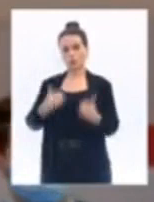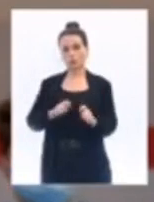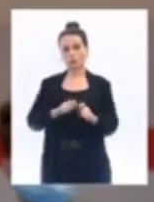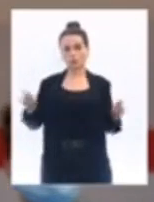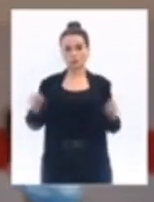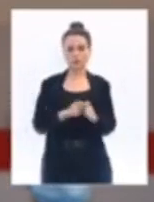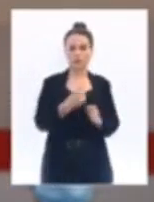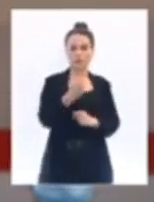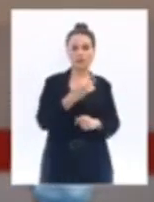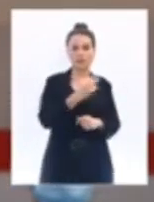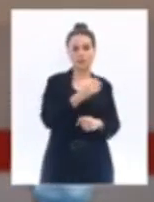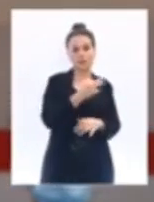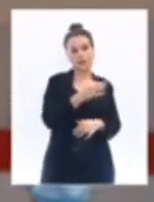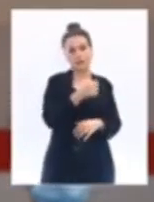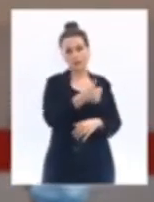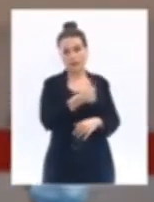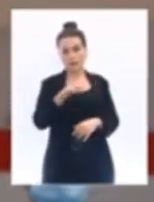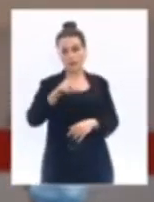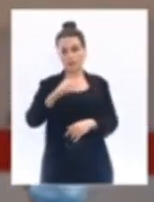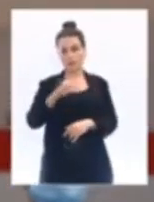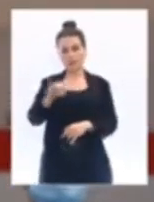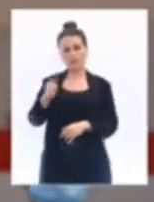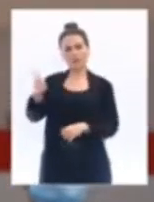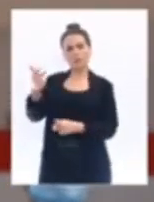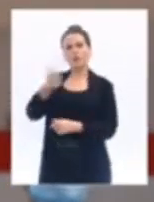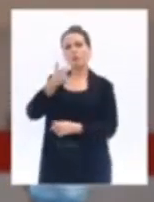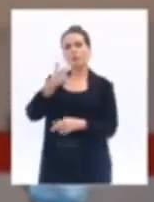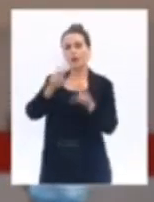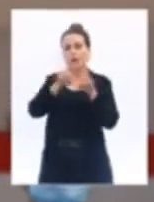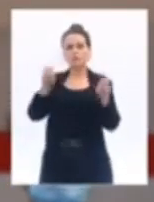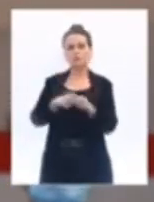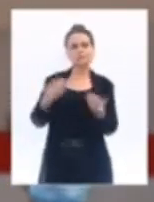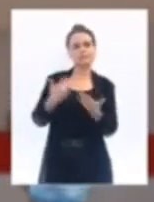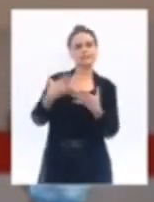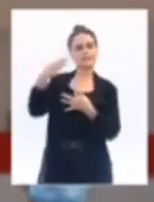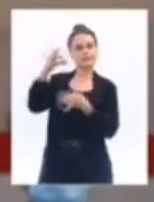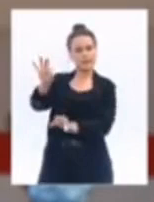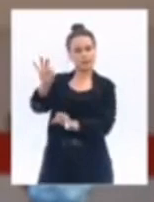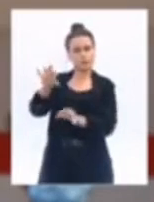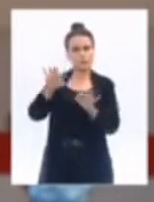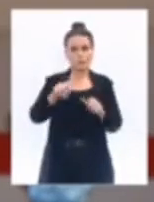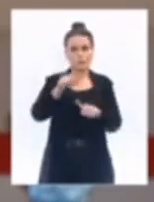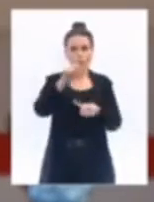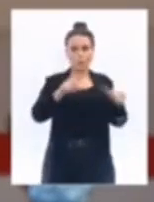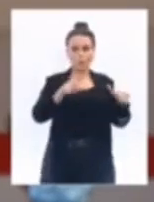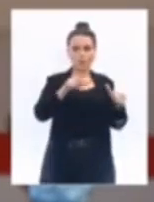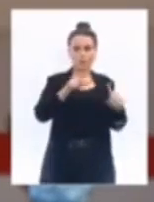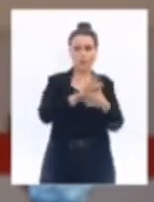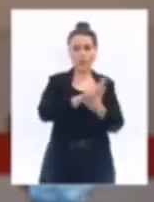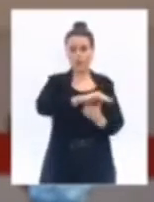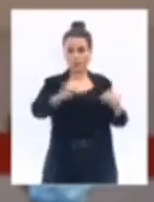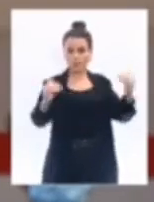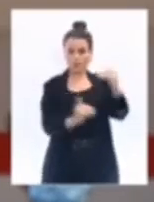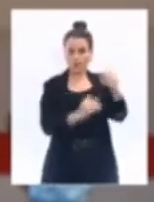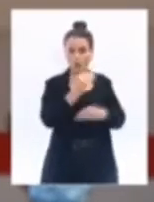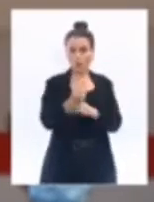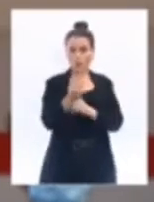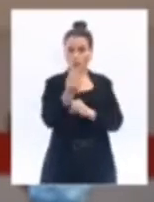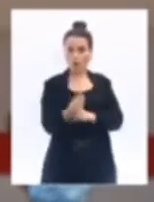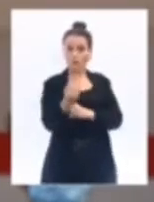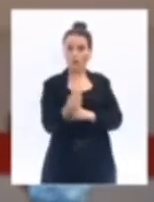Bonjour, Hélène Bonnet pour LCI TF1. Ma première question concerne la tolérance que vous avez évoquée pour les retours